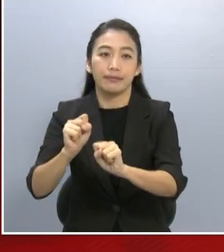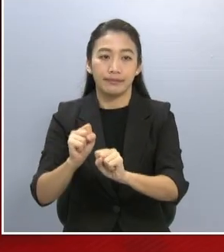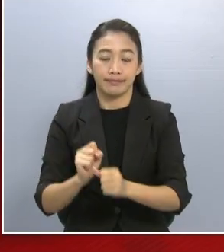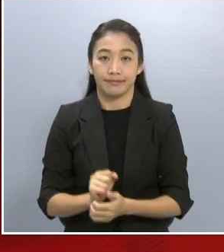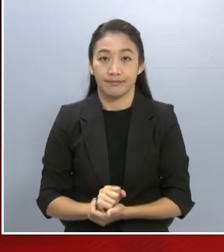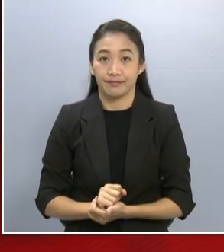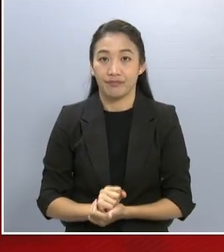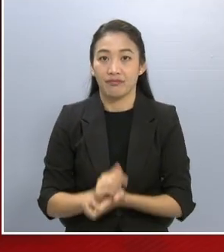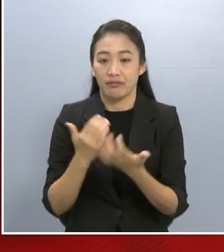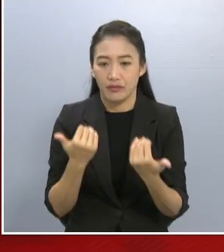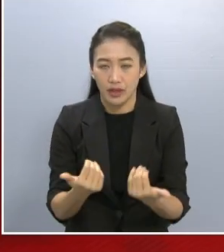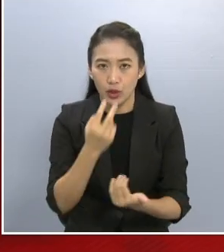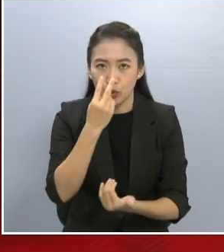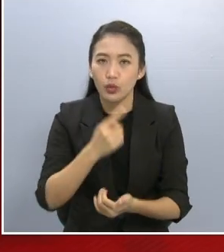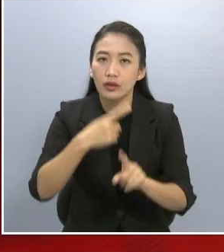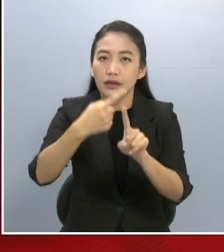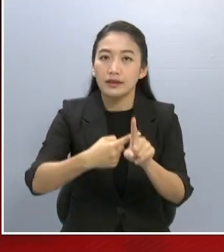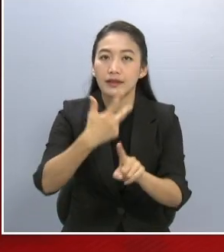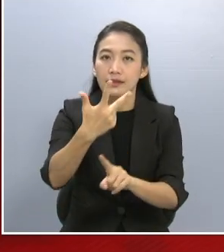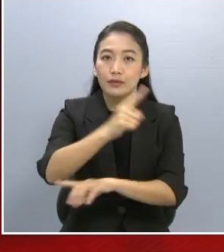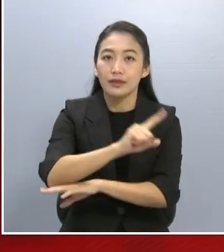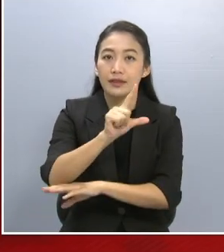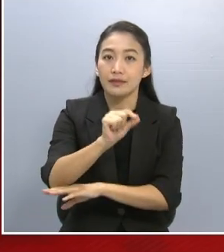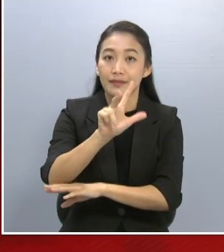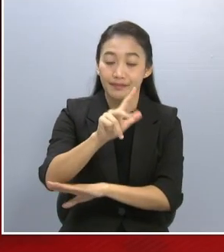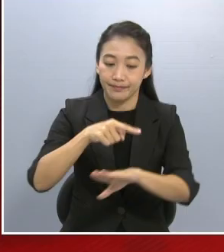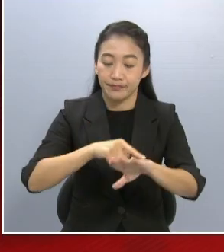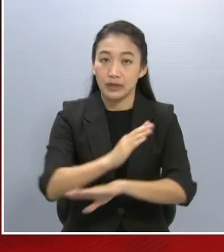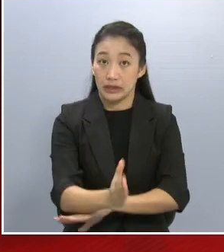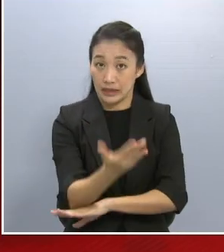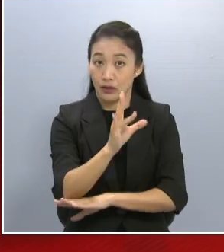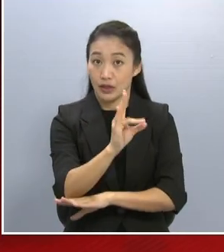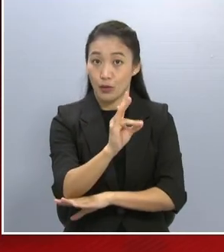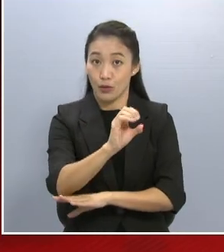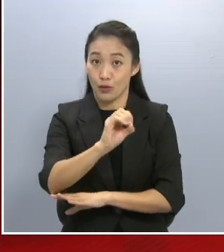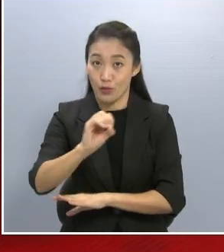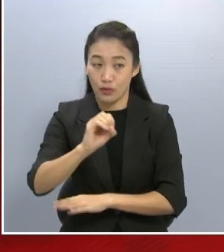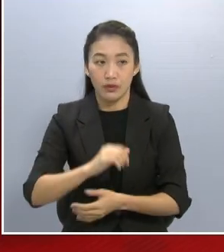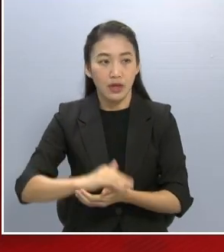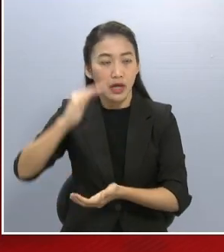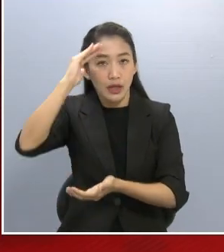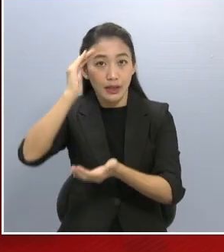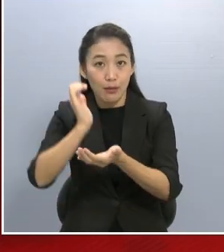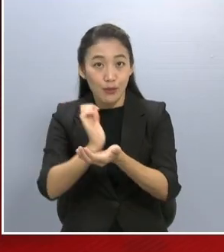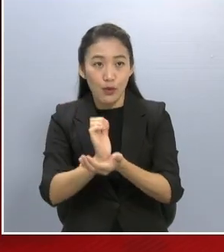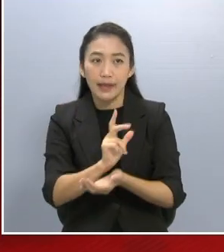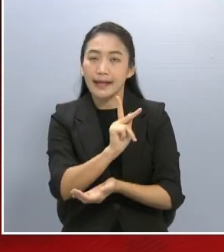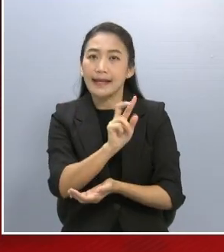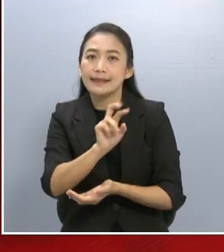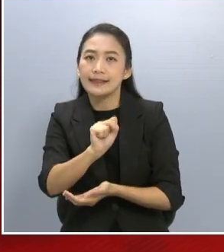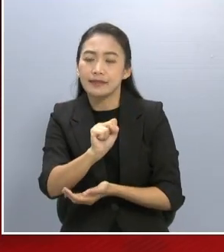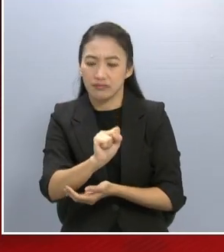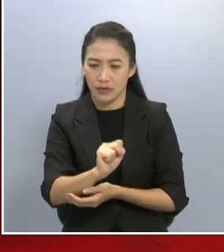ไป 23มีนาคม7:30นผู้กำกับสืบสวนกาฬสินธุ์ได้รับแจ้งจากคุณมณีรัตน์